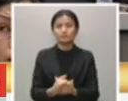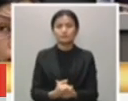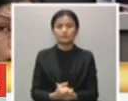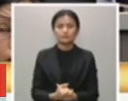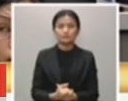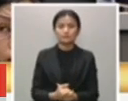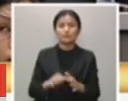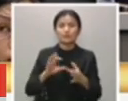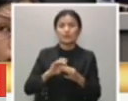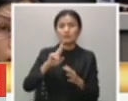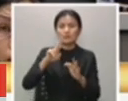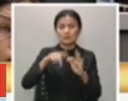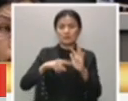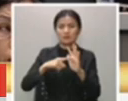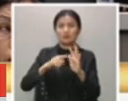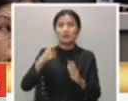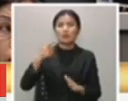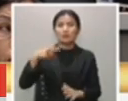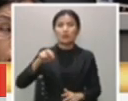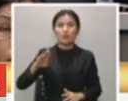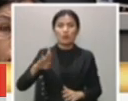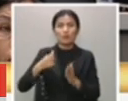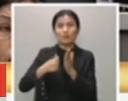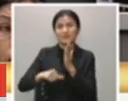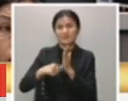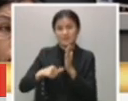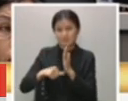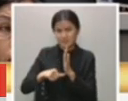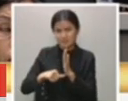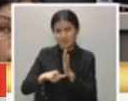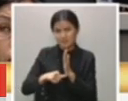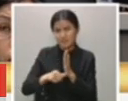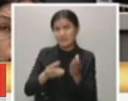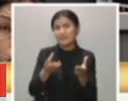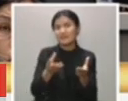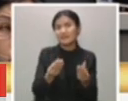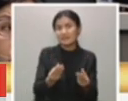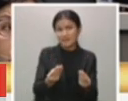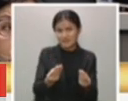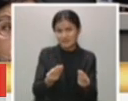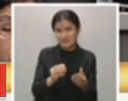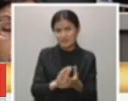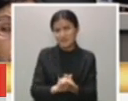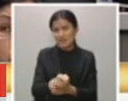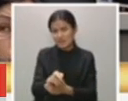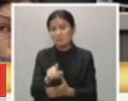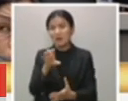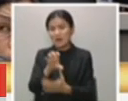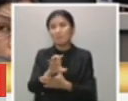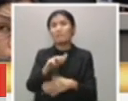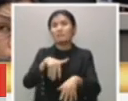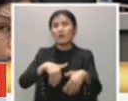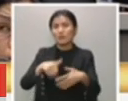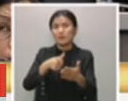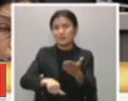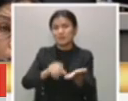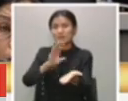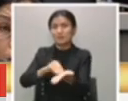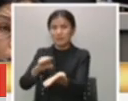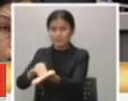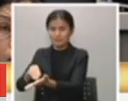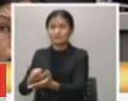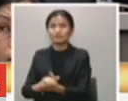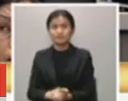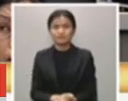การออกร่างพระราชบัญญัติภาษีทรัพย์สินและมรดกนี่ก็ไปกดทับพี่น้องประชาชนเพราะเก็บภาษีเพิ่มผมต้องเรียนอย่